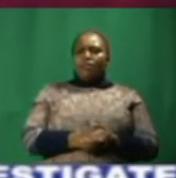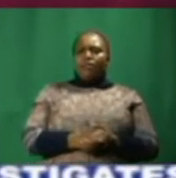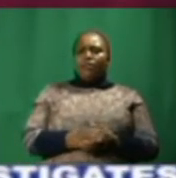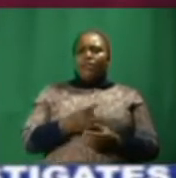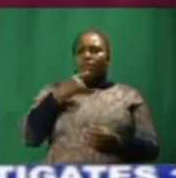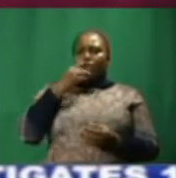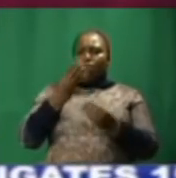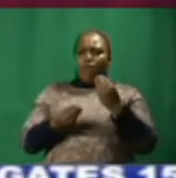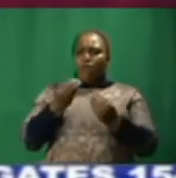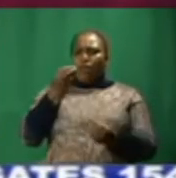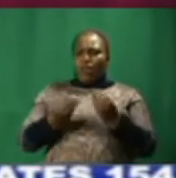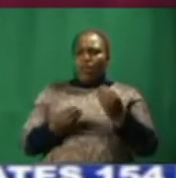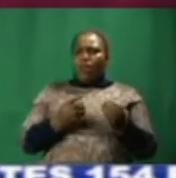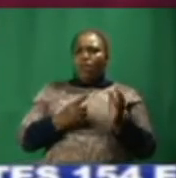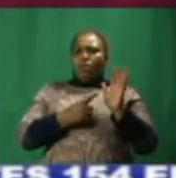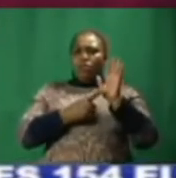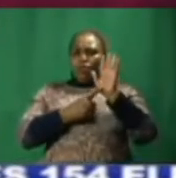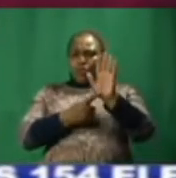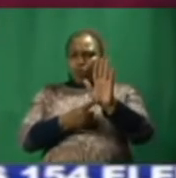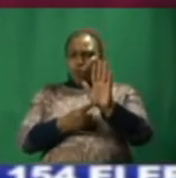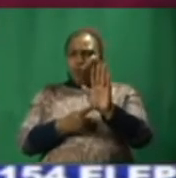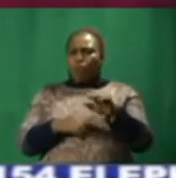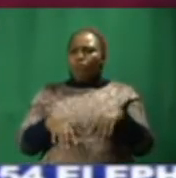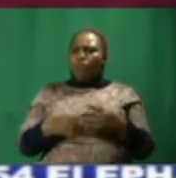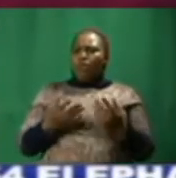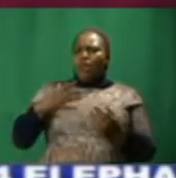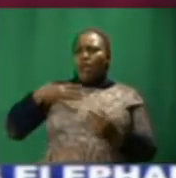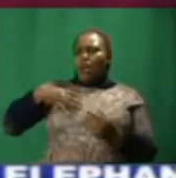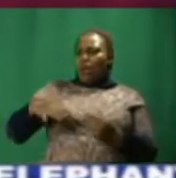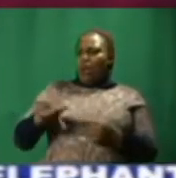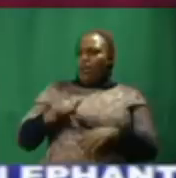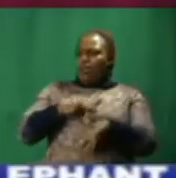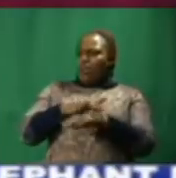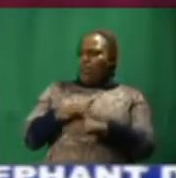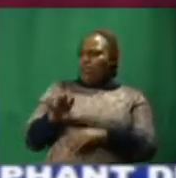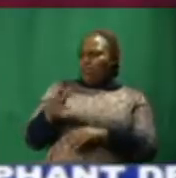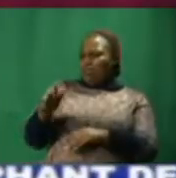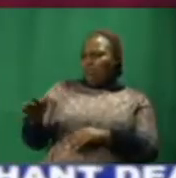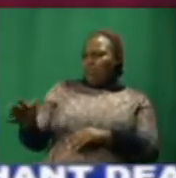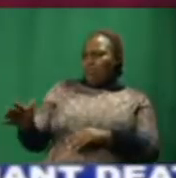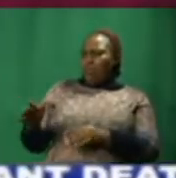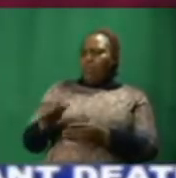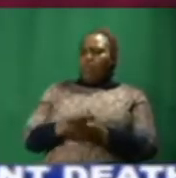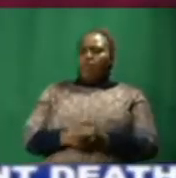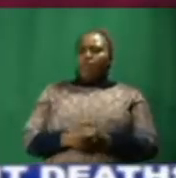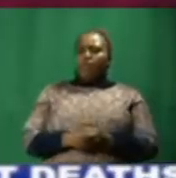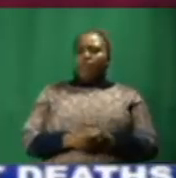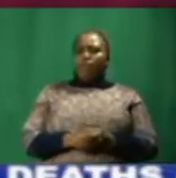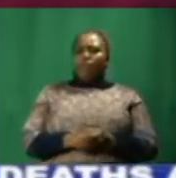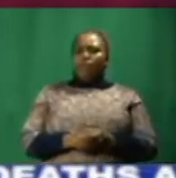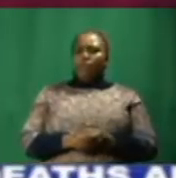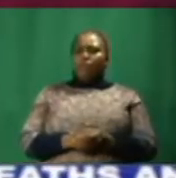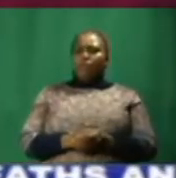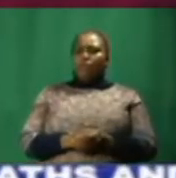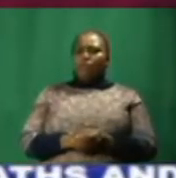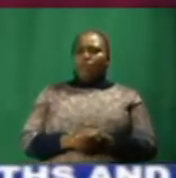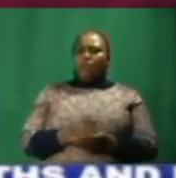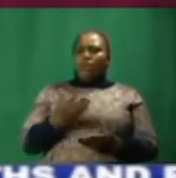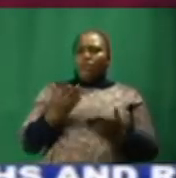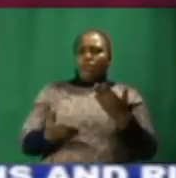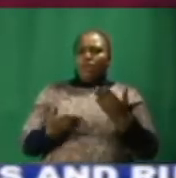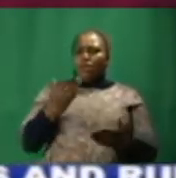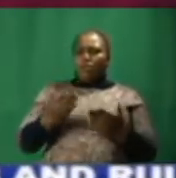lesiningi bavame ukukhombisa timbawu lesingathi thini leto letiphasi kakhulu timile. So isikhathi lesiningi we tend maybe ukuthi sitback sithi umfana maybe